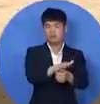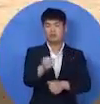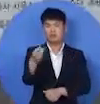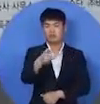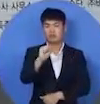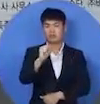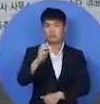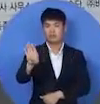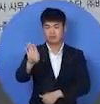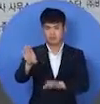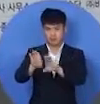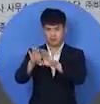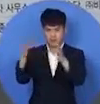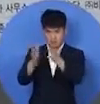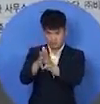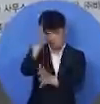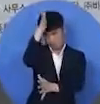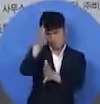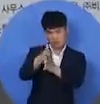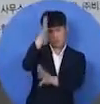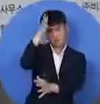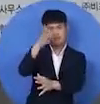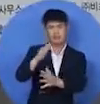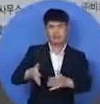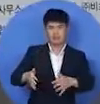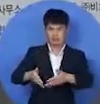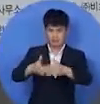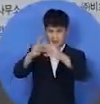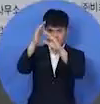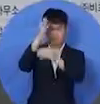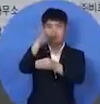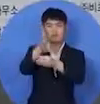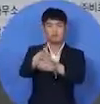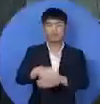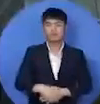핵심 시설인 천안 SB플라자 건립공사를 착수하게 되었습니다.